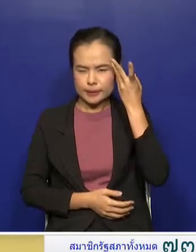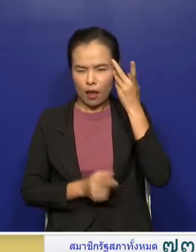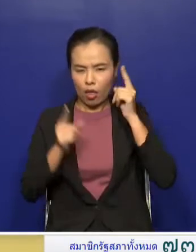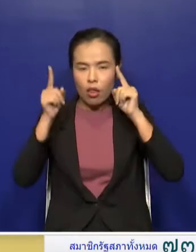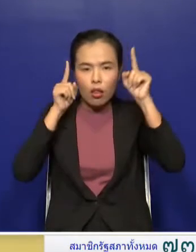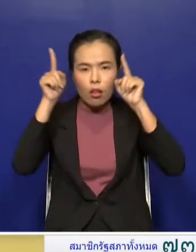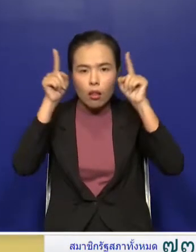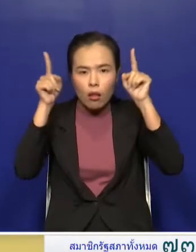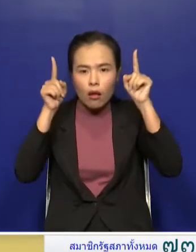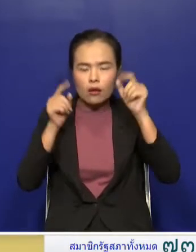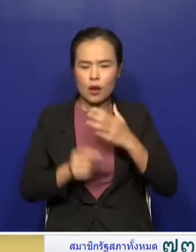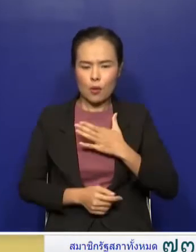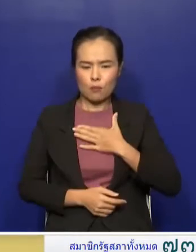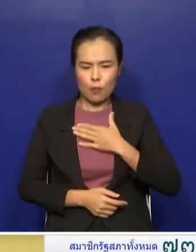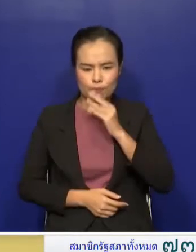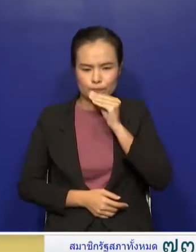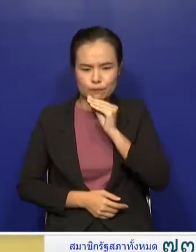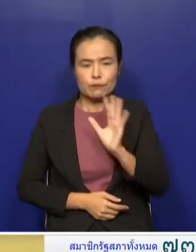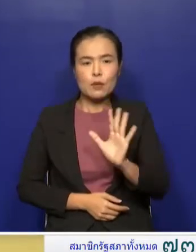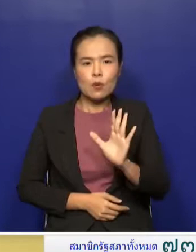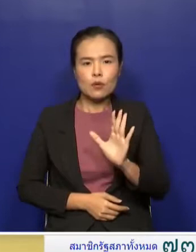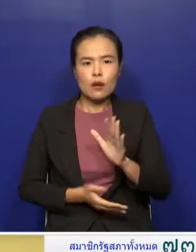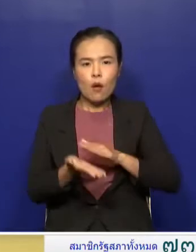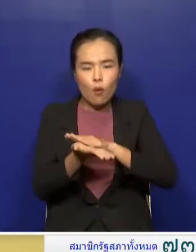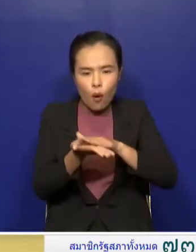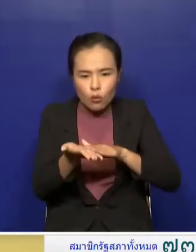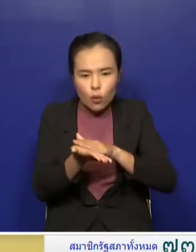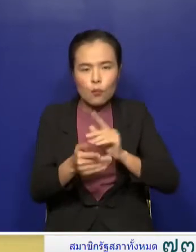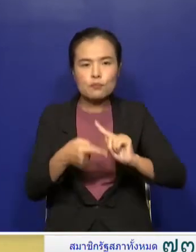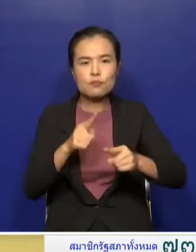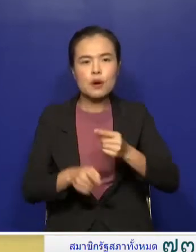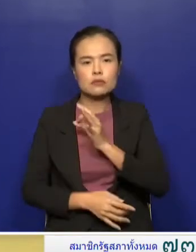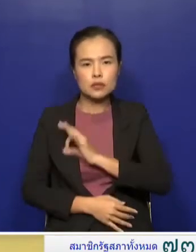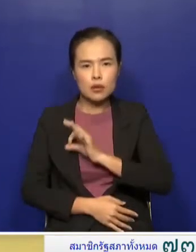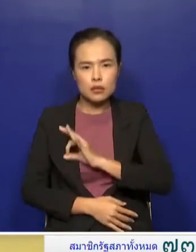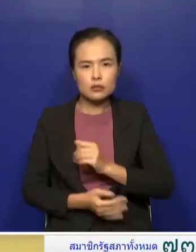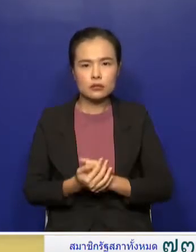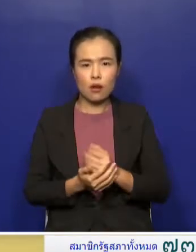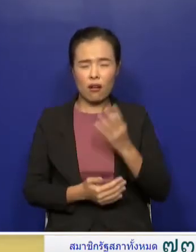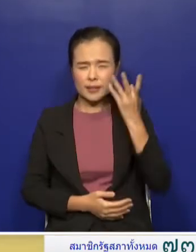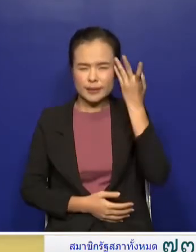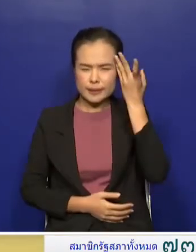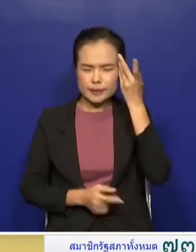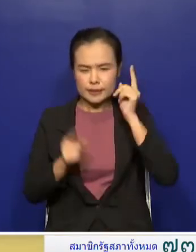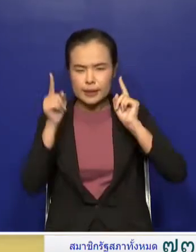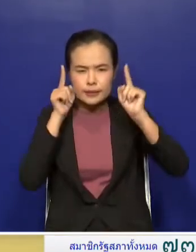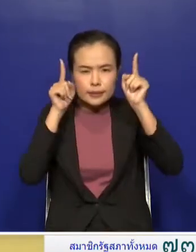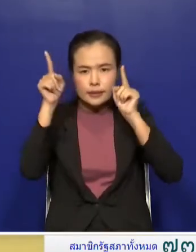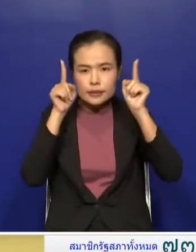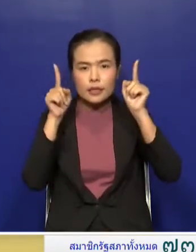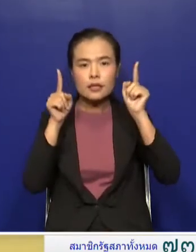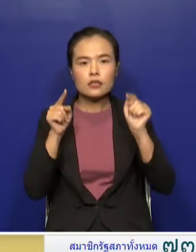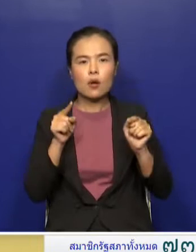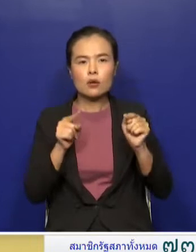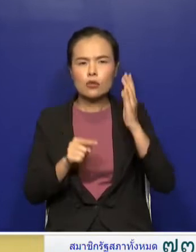คำนี้ที่ผมไม่อยากใช้แล้วก็กราบขอโทษเลยนะเพื่อนสมาชิกท่าวิตกจริตก็คือตกบนเหตุการณ์